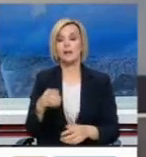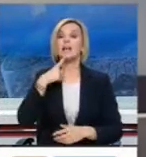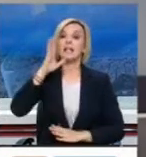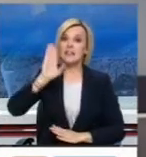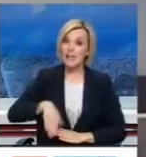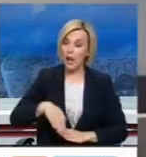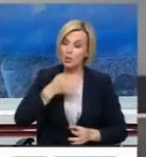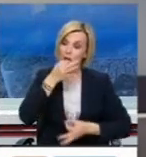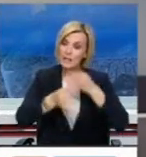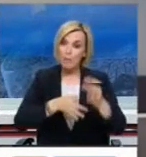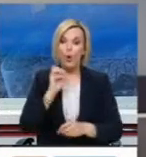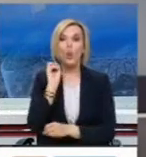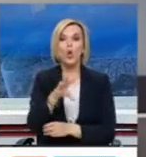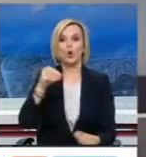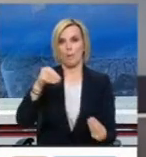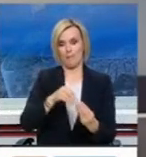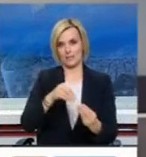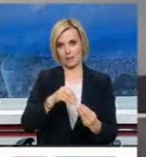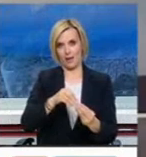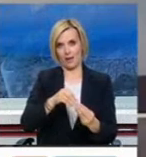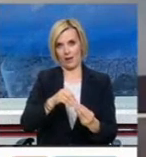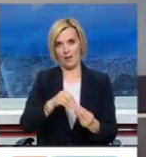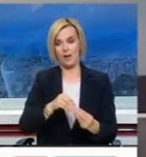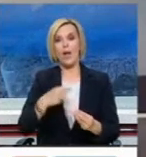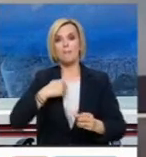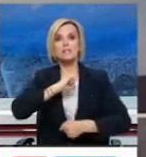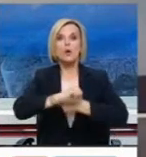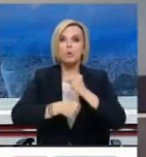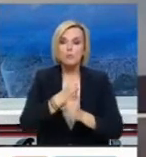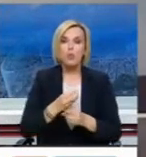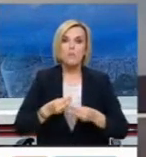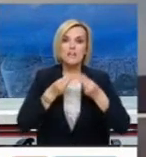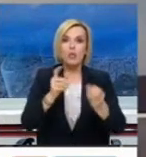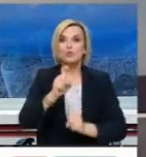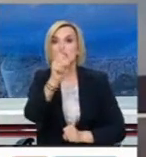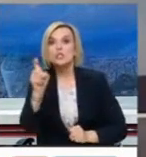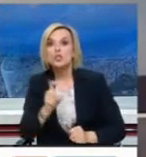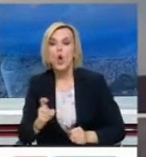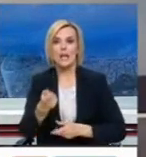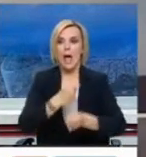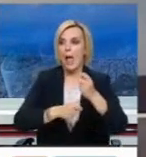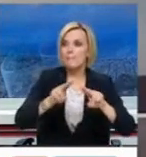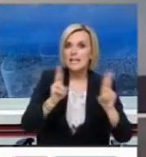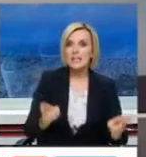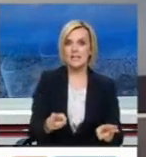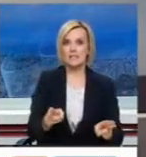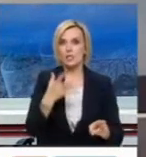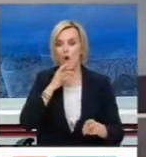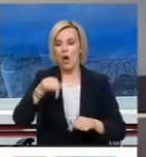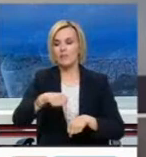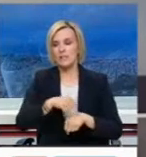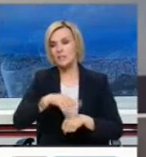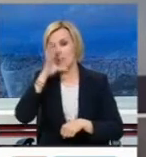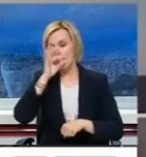Υπουργός Οικονομικών, προκειμένου να δώσουμε οξυγόνο σε επιχειρήσεις στους εργοδότες που δέχονται απίστευτη πίεση